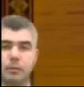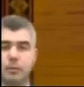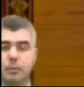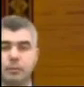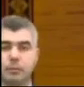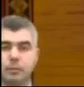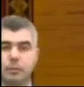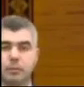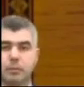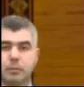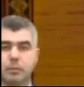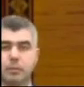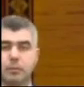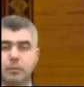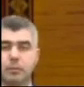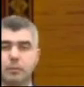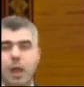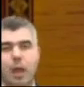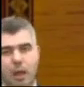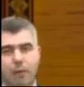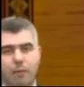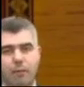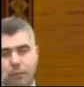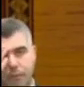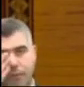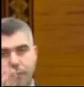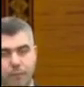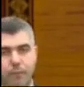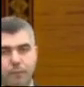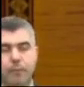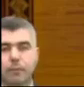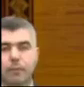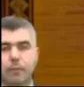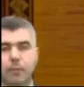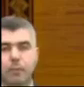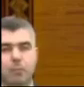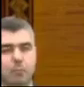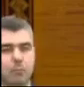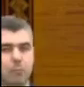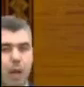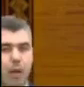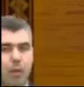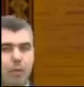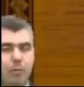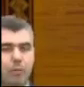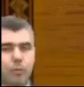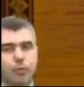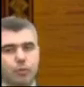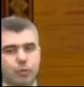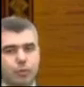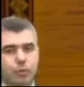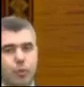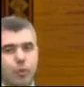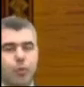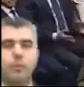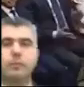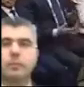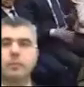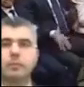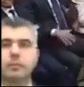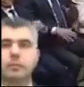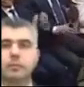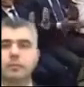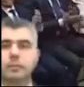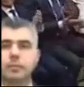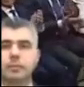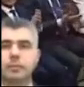نحو المستقبل. وحسب ما فهمتم هذا يعني بأننا معكم، وهذا ما أردت القيام به